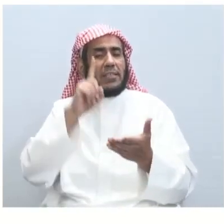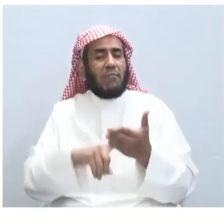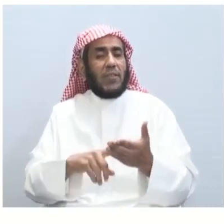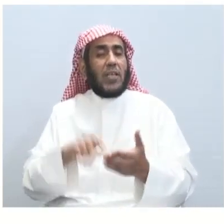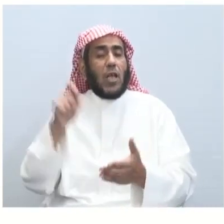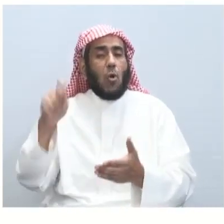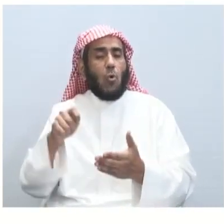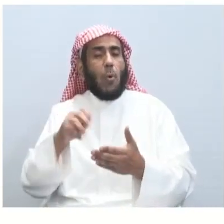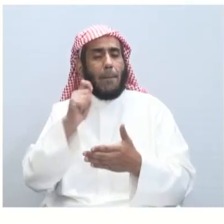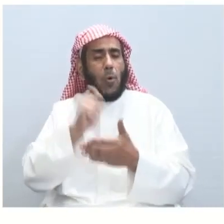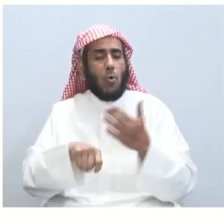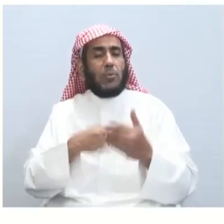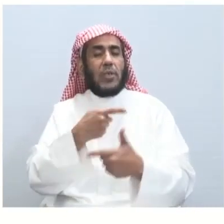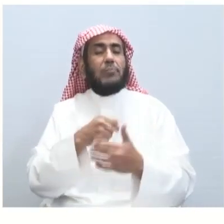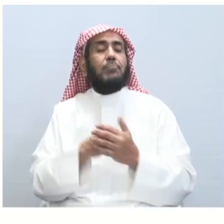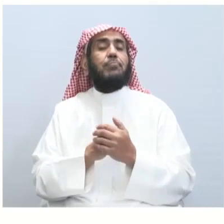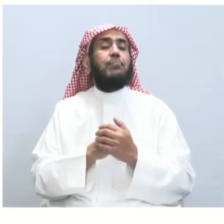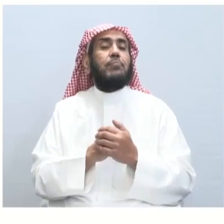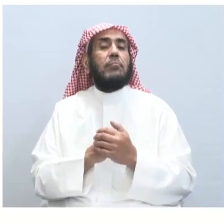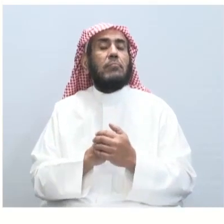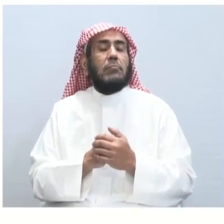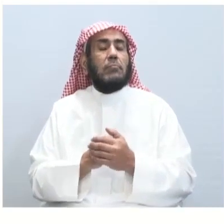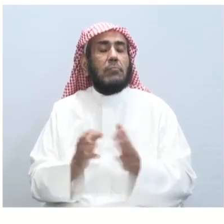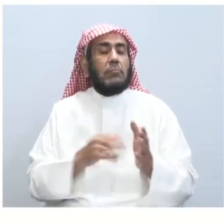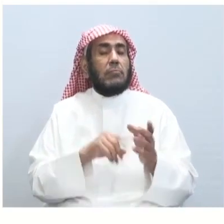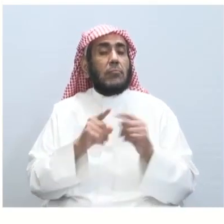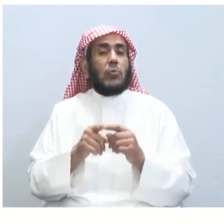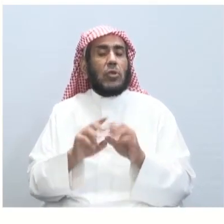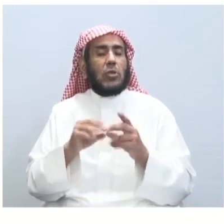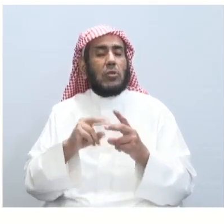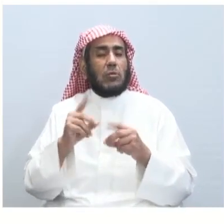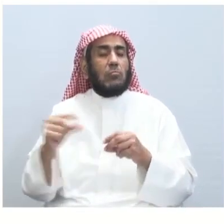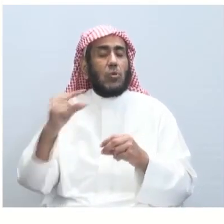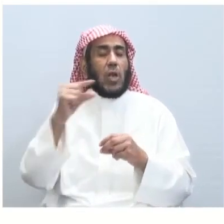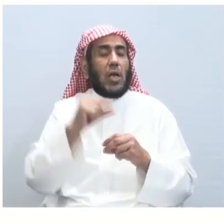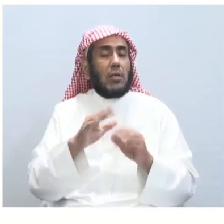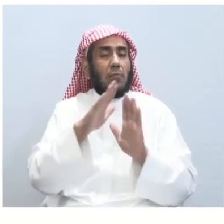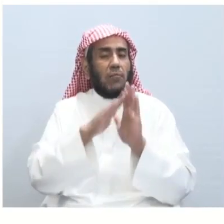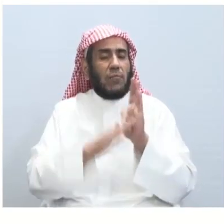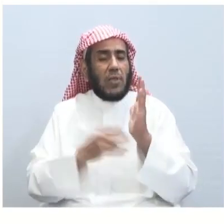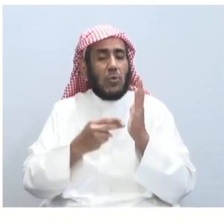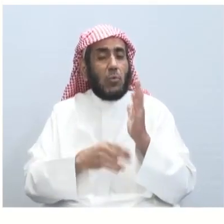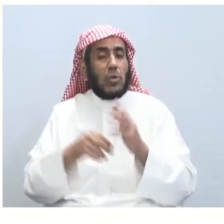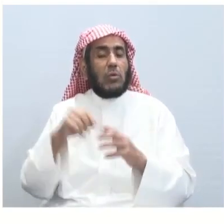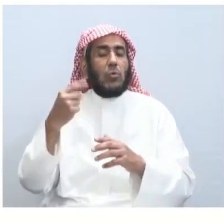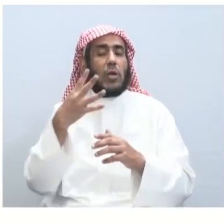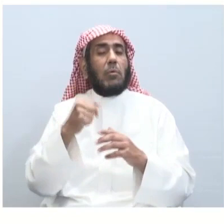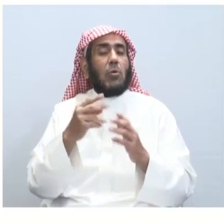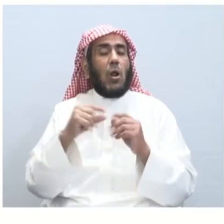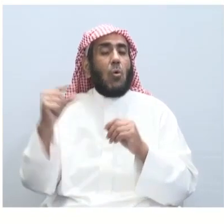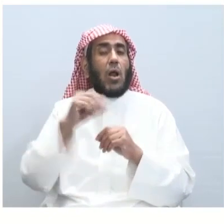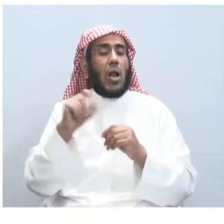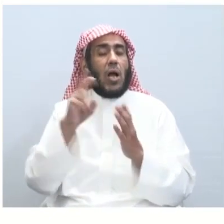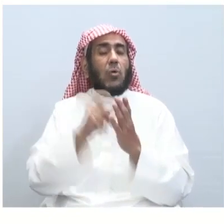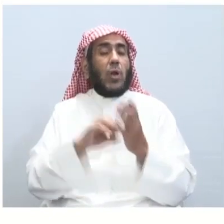الحكم الصادر ضده هنا عندكم عده مصطلحات في مدونه الوحده الرابعه مصطلح الاول